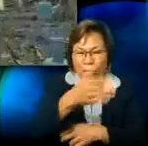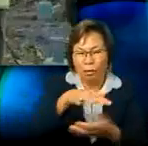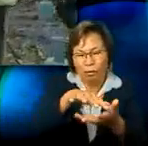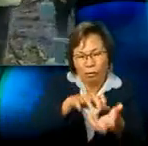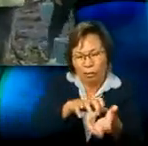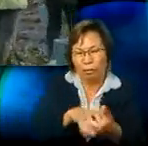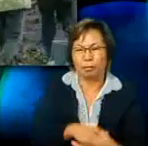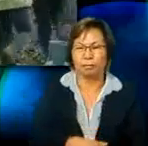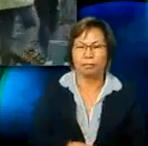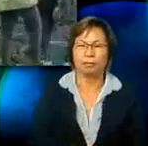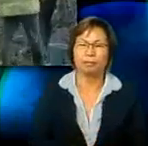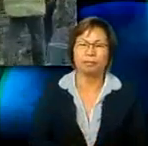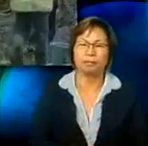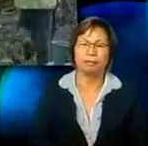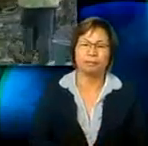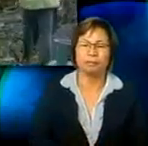sesuatu bencana.